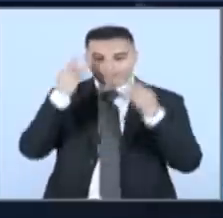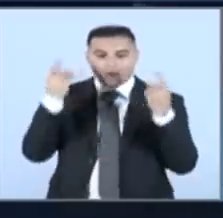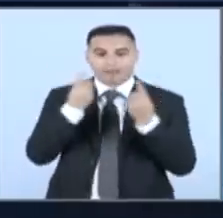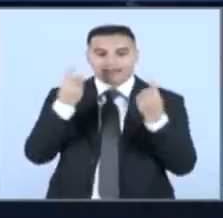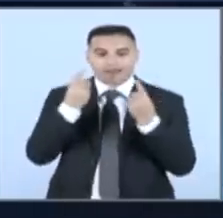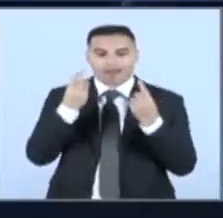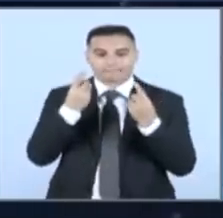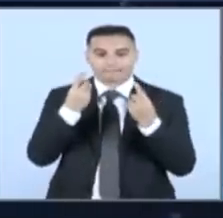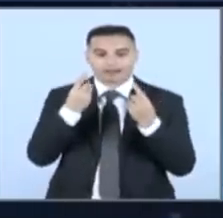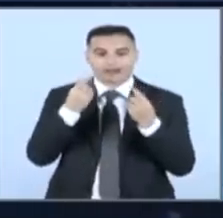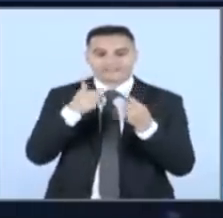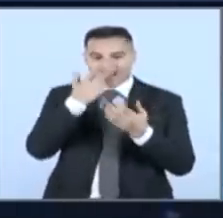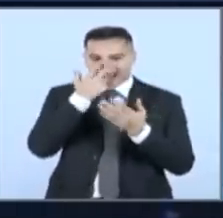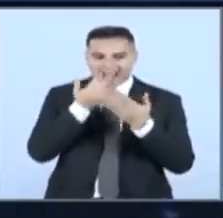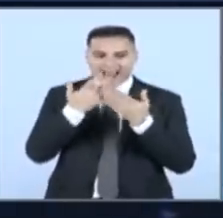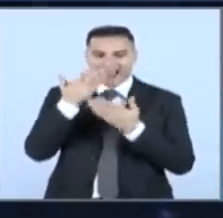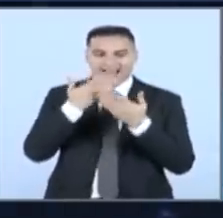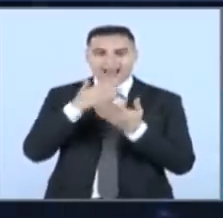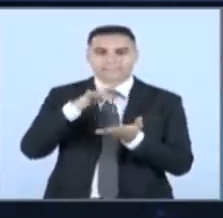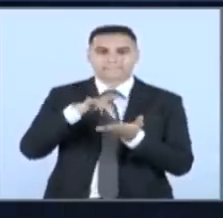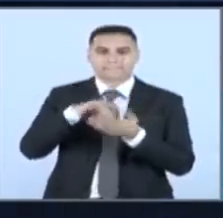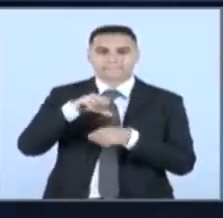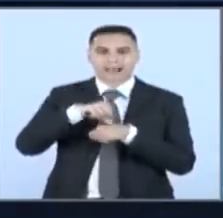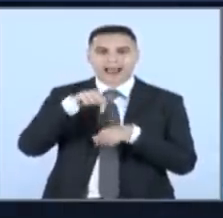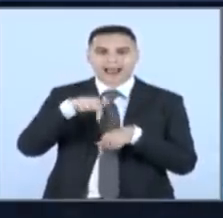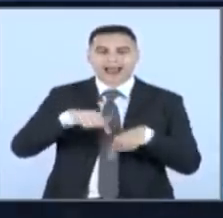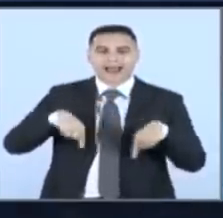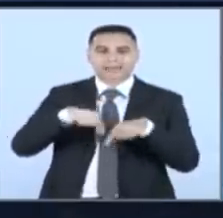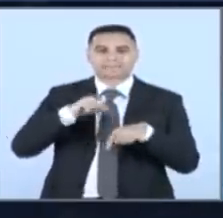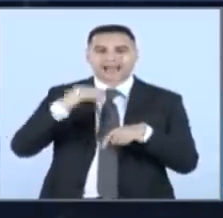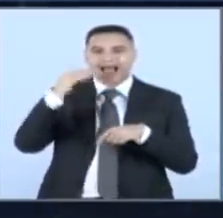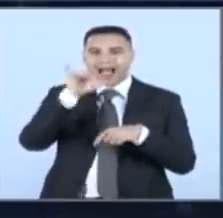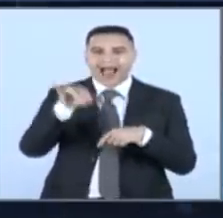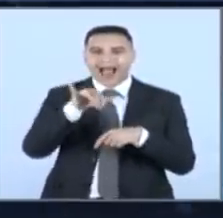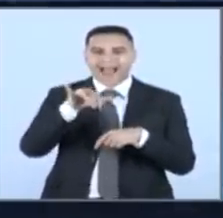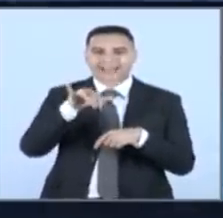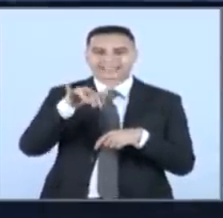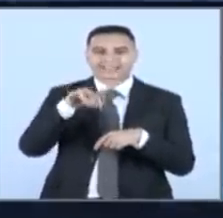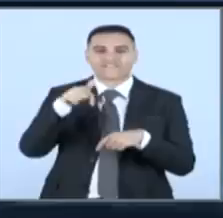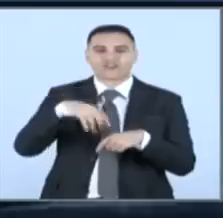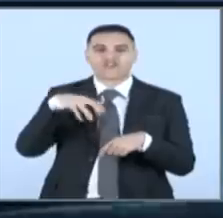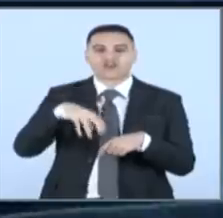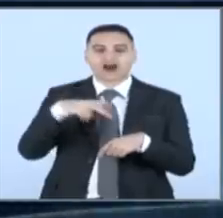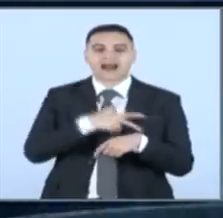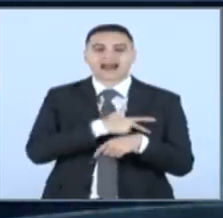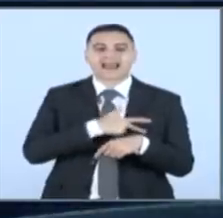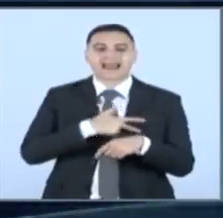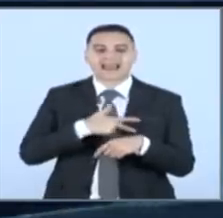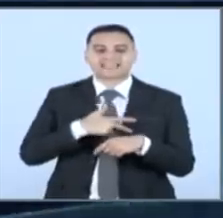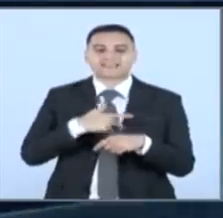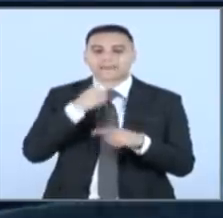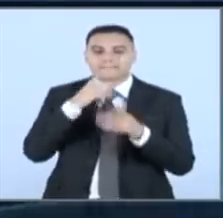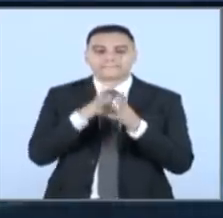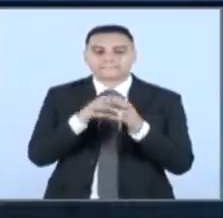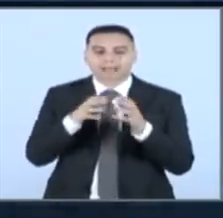معلومات عامة، أحد أحياء القاهرة يعني اسمه العشش